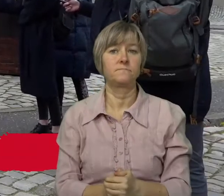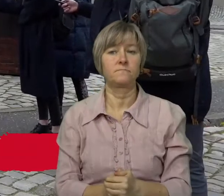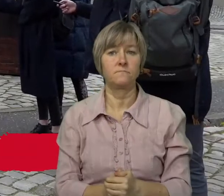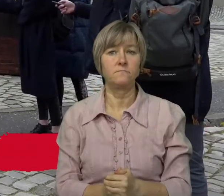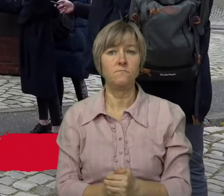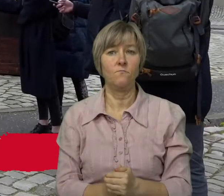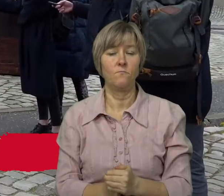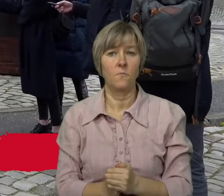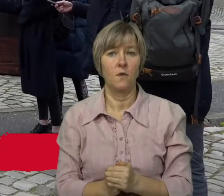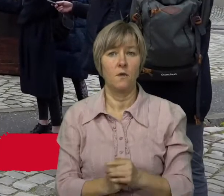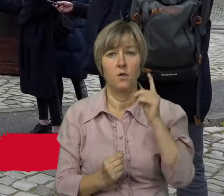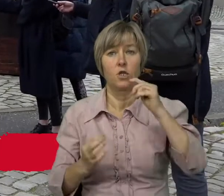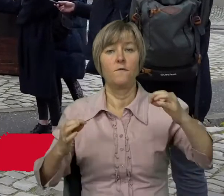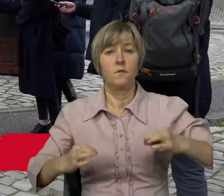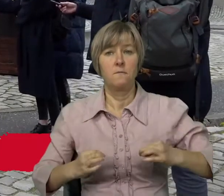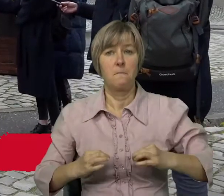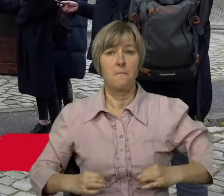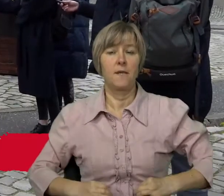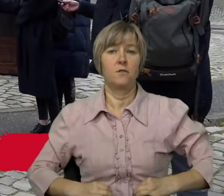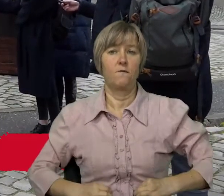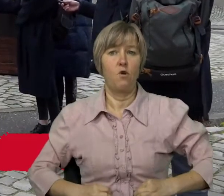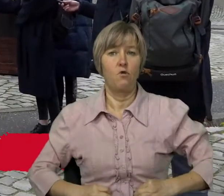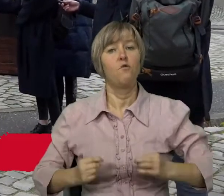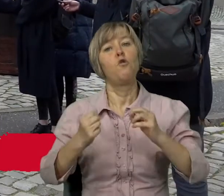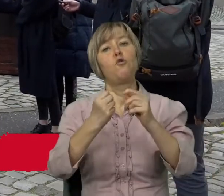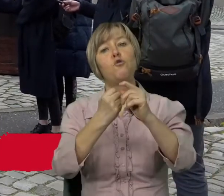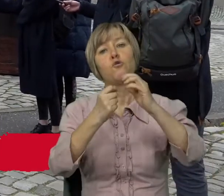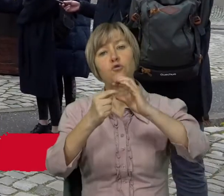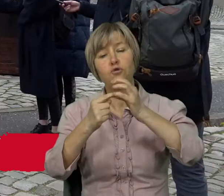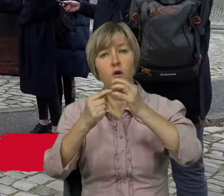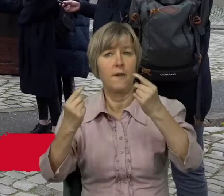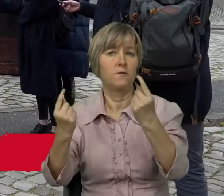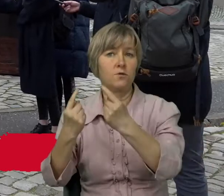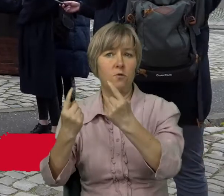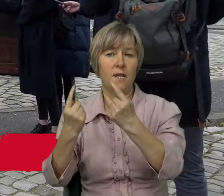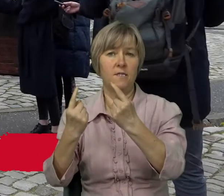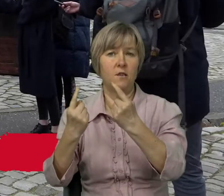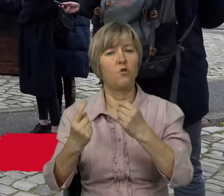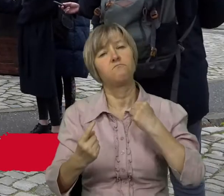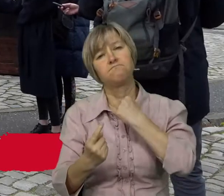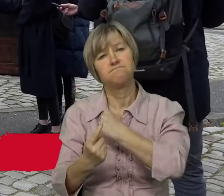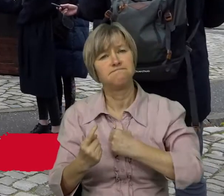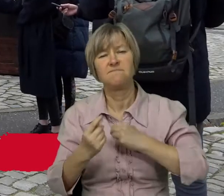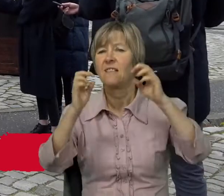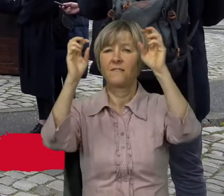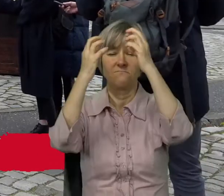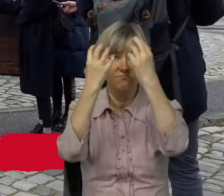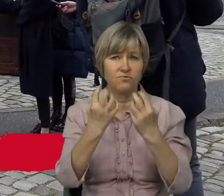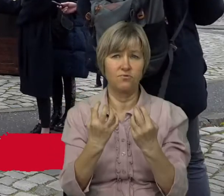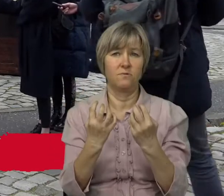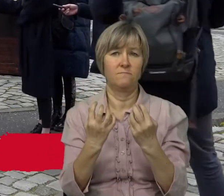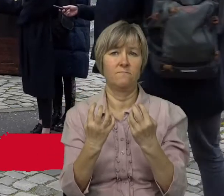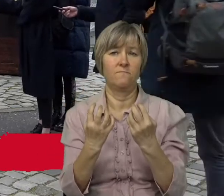Szanowni państwo, wydarzenia grudniowe to najboleśniejszy, najtragiczniejszy